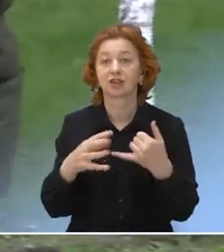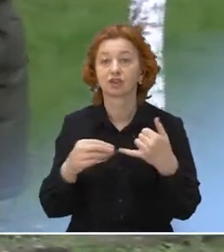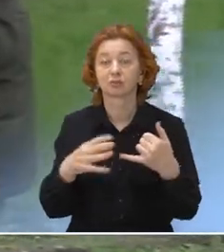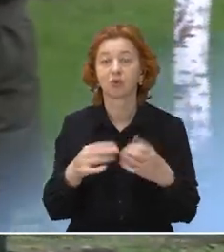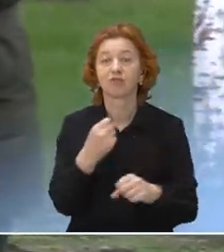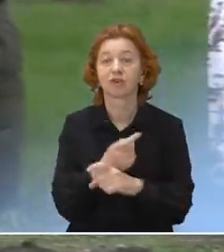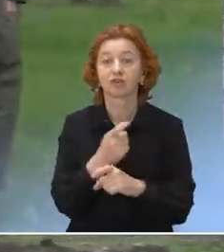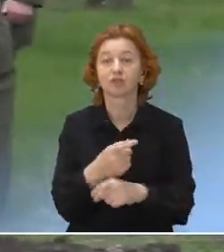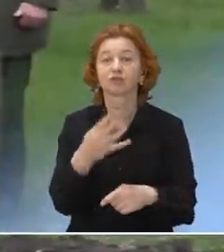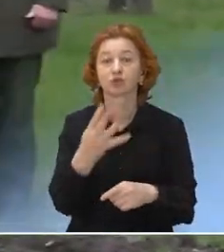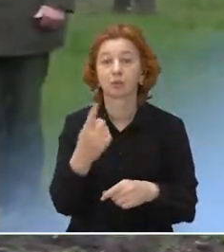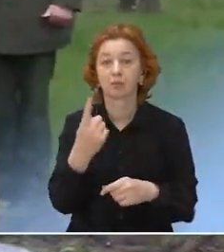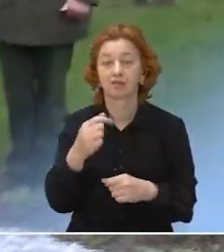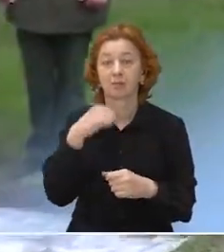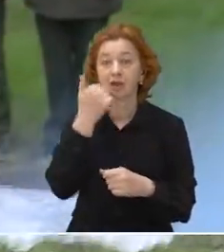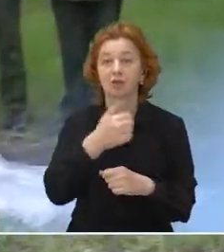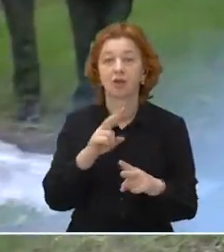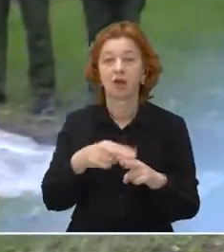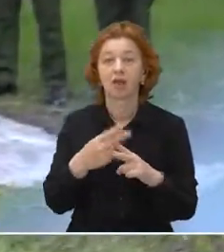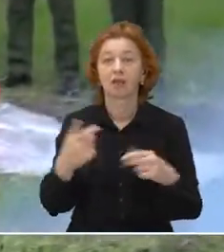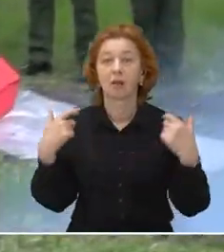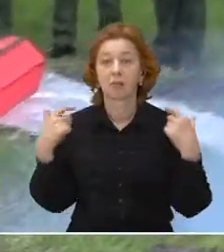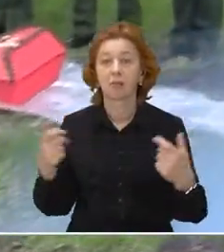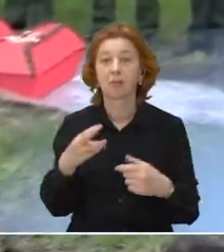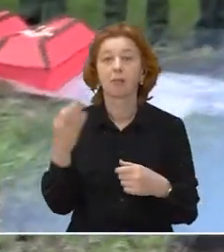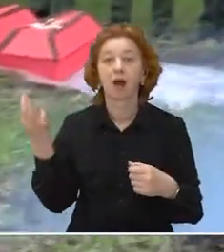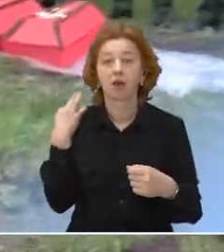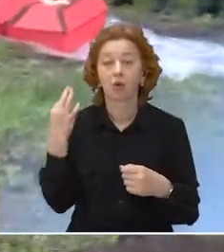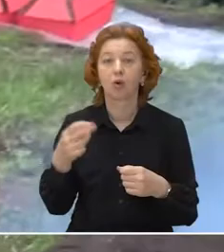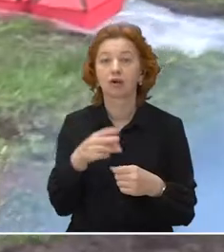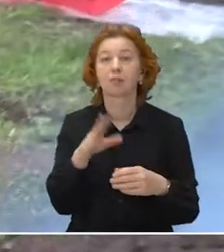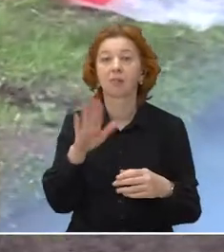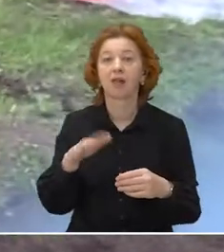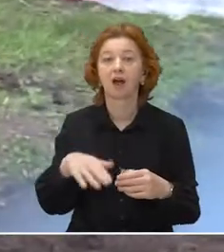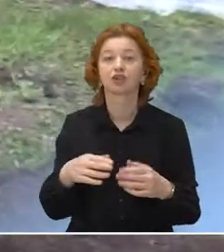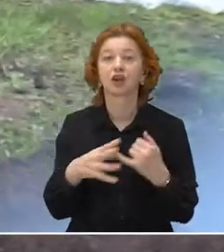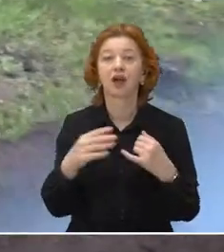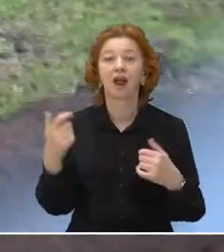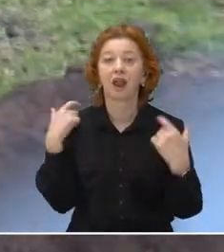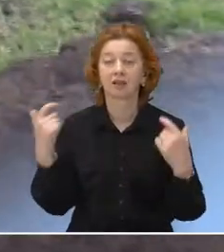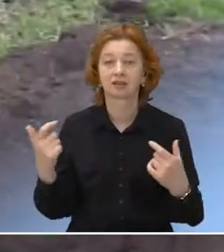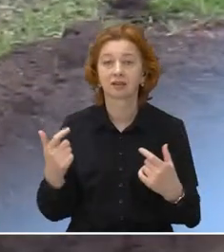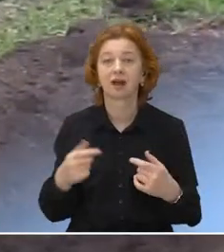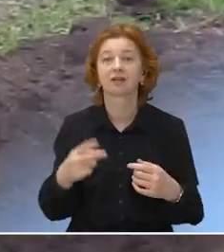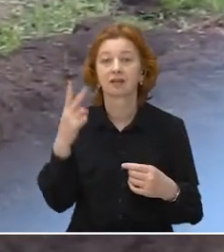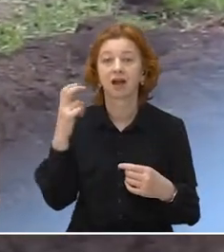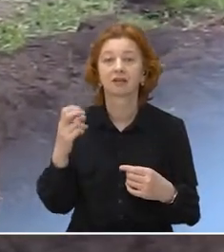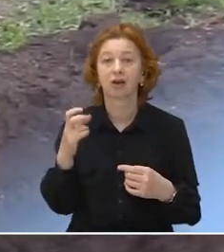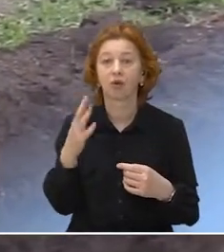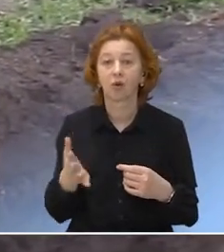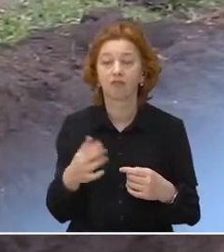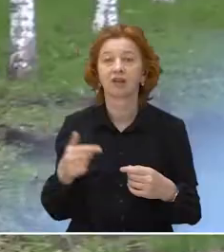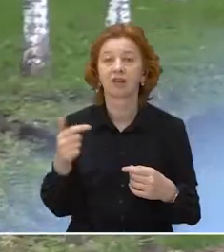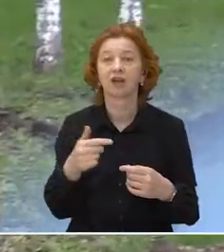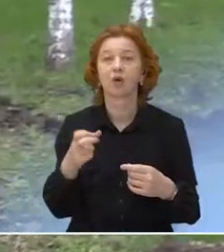землю от фашизма в 41-м году. Это майор Леонид Старовойтов, младшие лейтенанты Федор Казаков, Николай